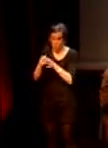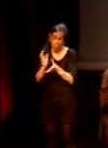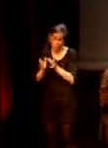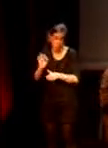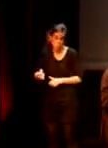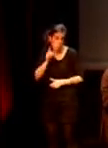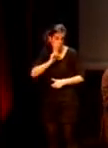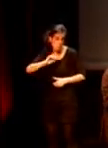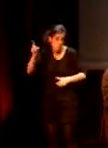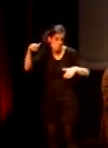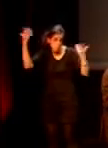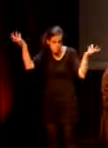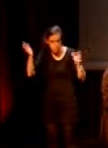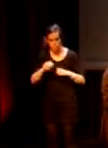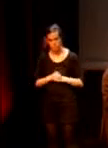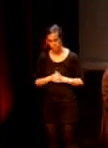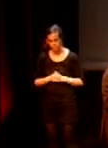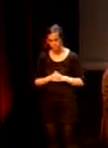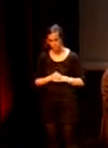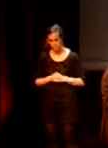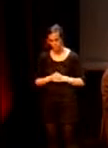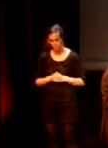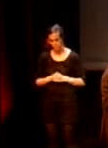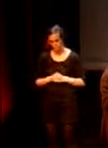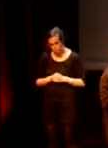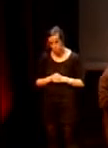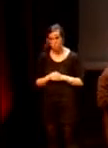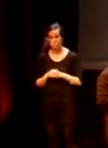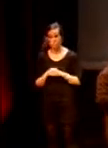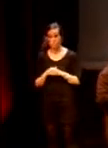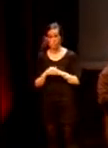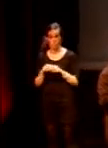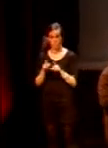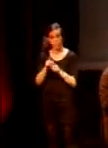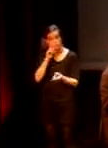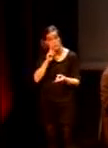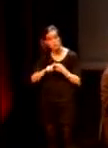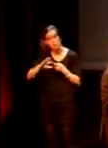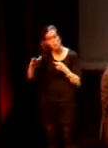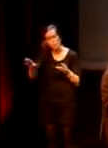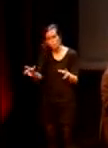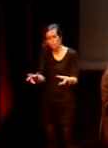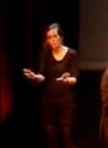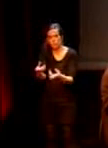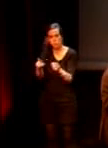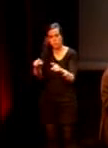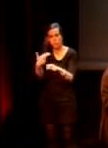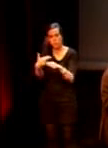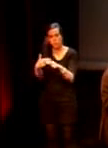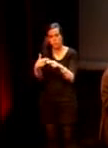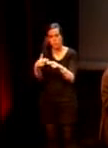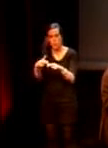théorie intéressante. Le piano pour le concerto pour la main gauche aussi a beaucoup plus de timbre que dans ses œuvres